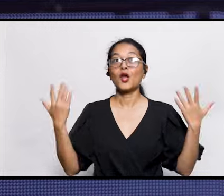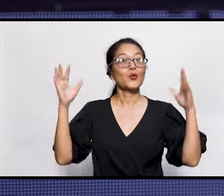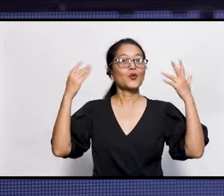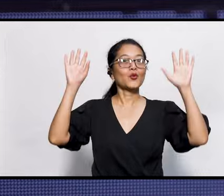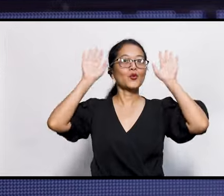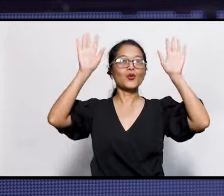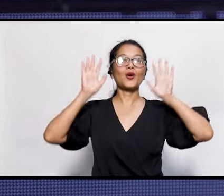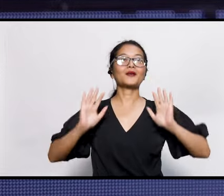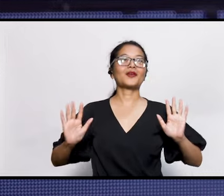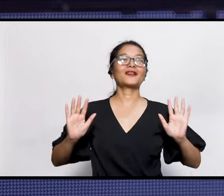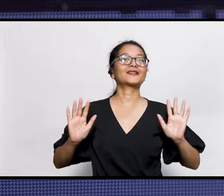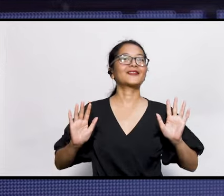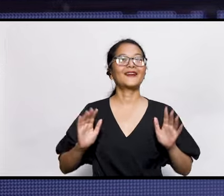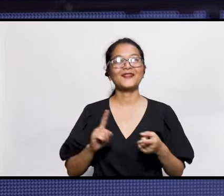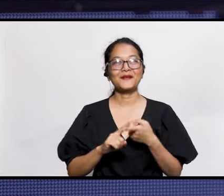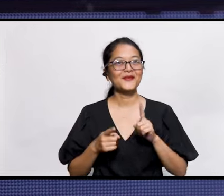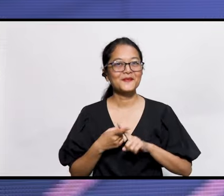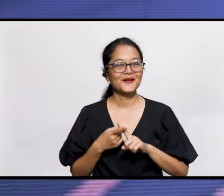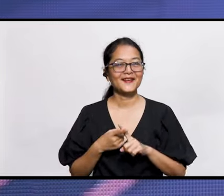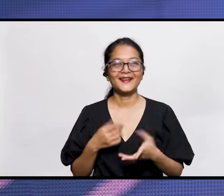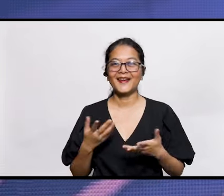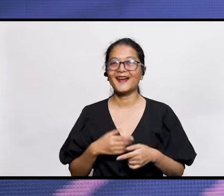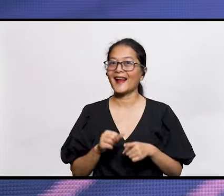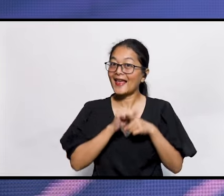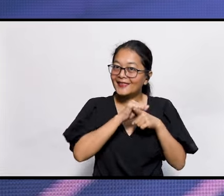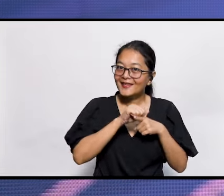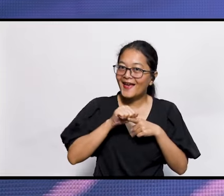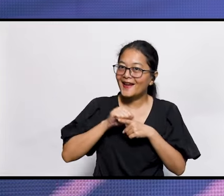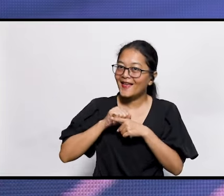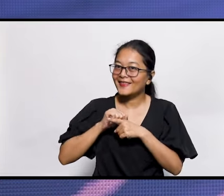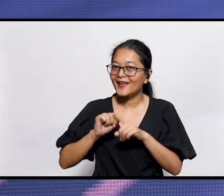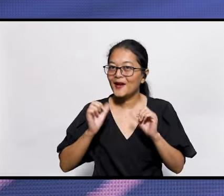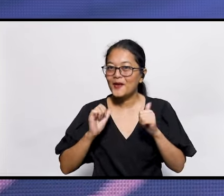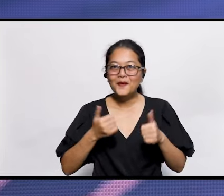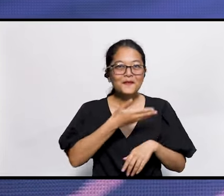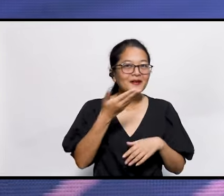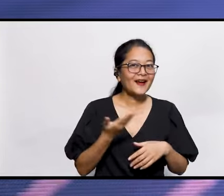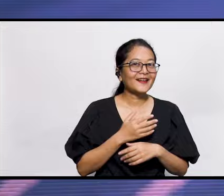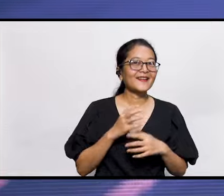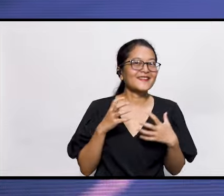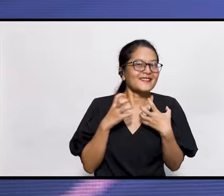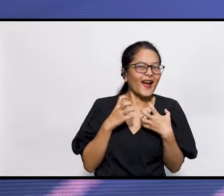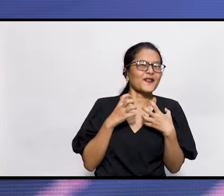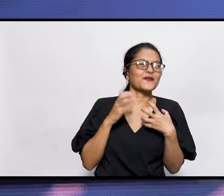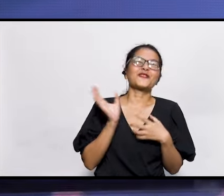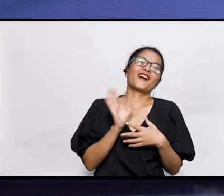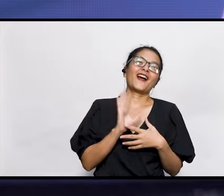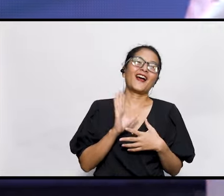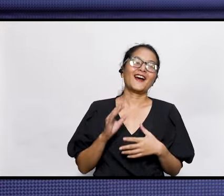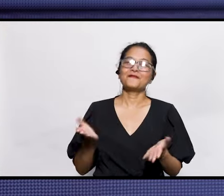luar biasa teman-teman ya kan latihan Sedikit nih supaya Anda gak canggungship